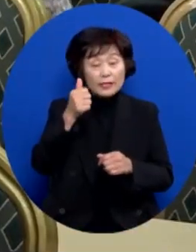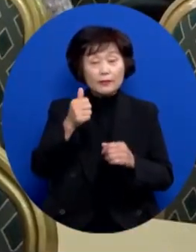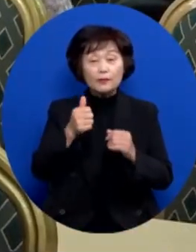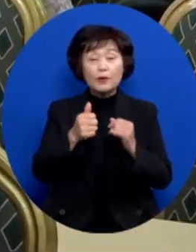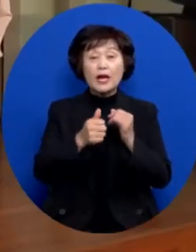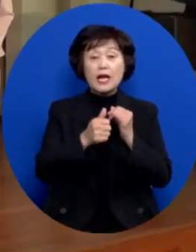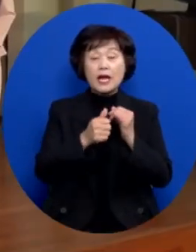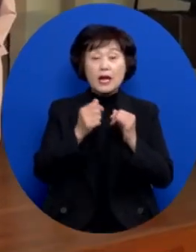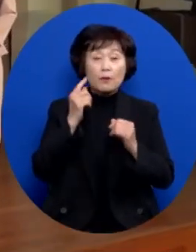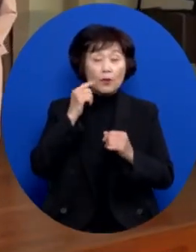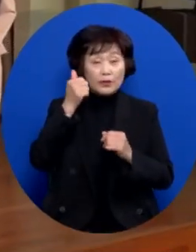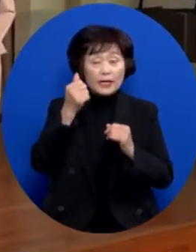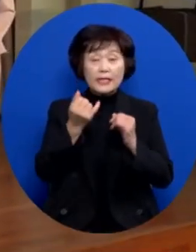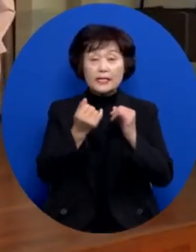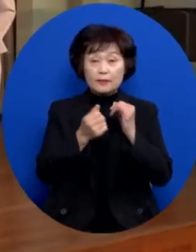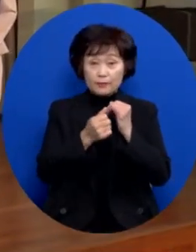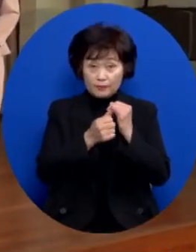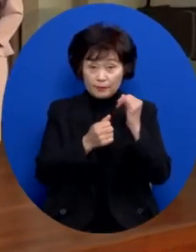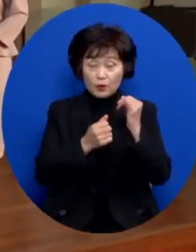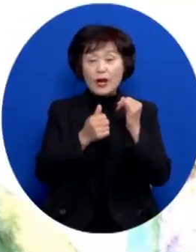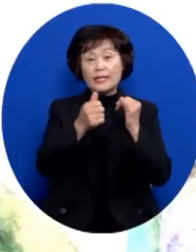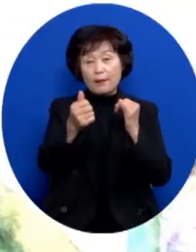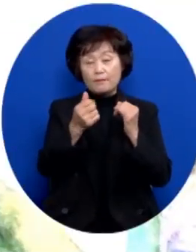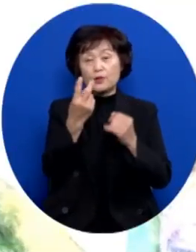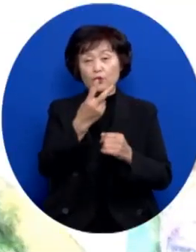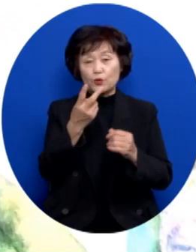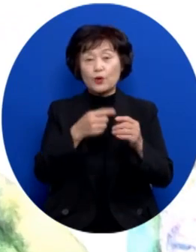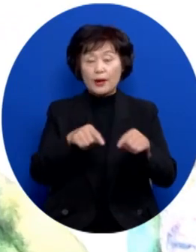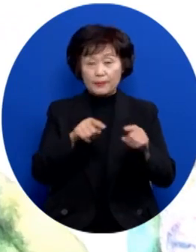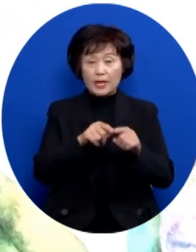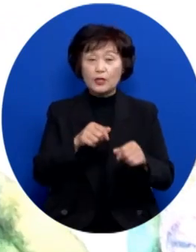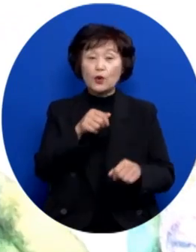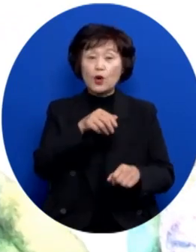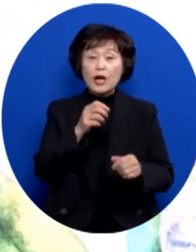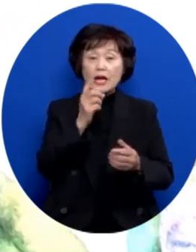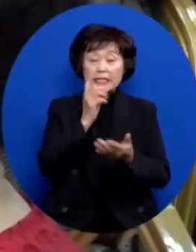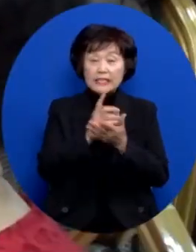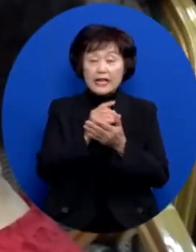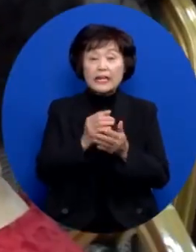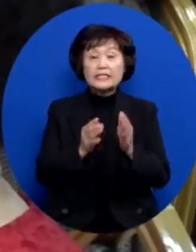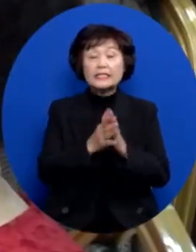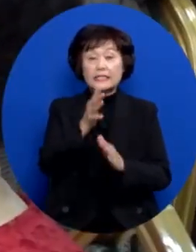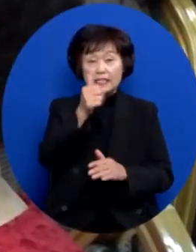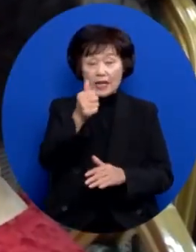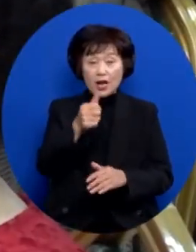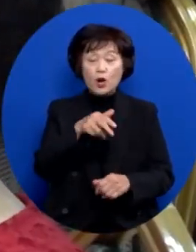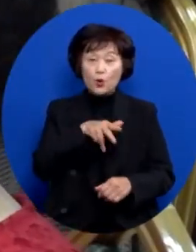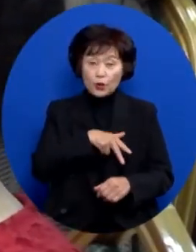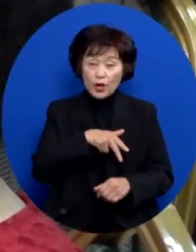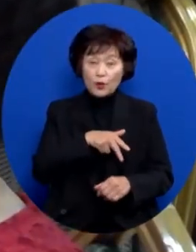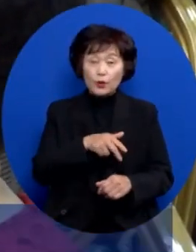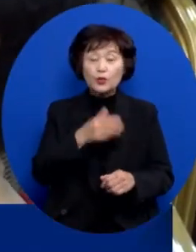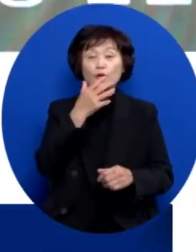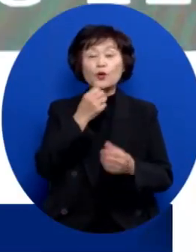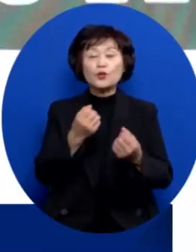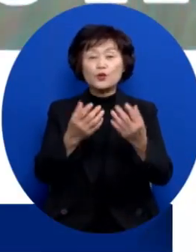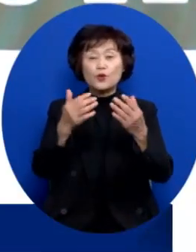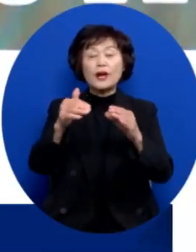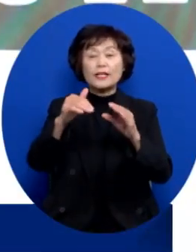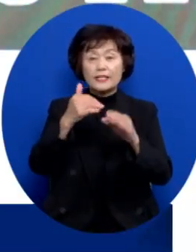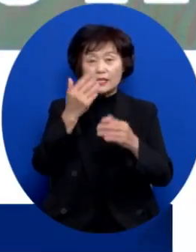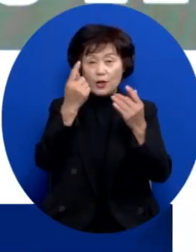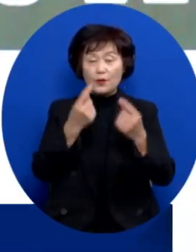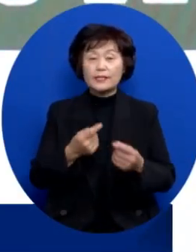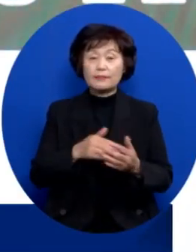위해 박상돈 천안시장과 문진석 천안시 국회의원 등이 축전도 보냈습니다. 예수님이 가장 기뻐하시는